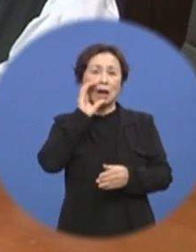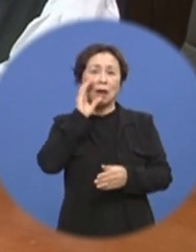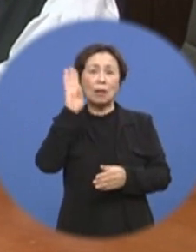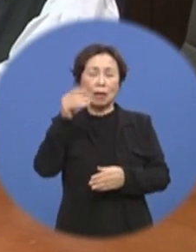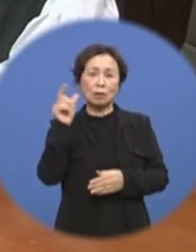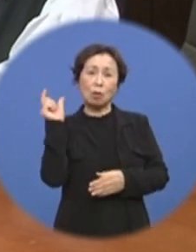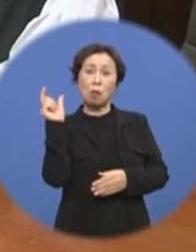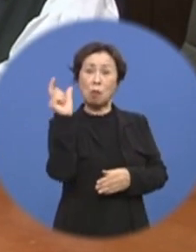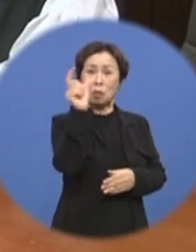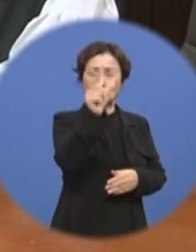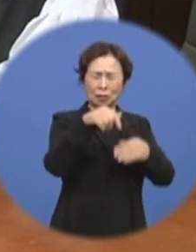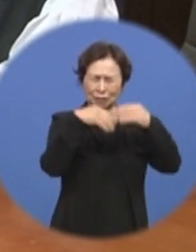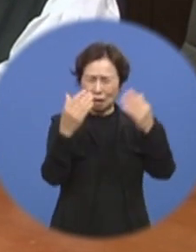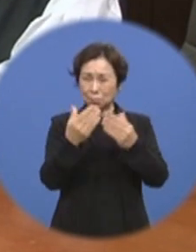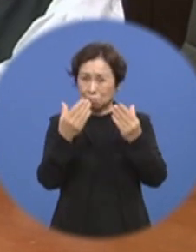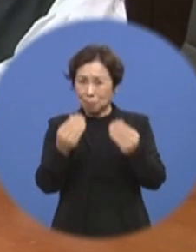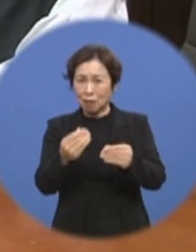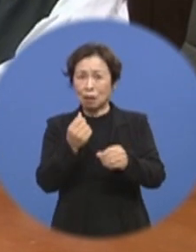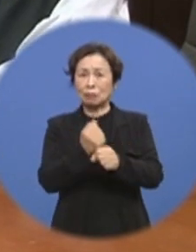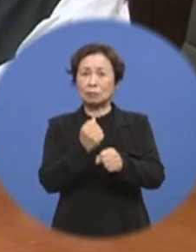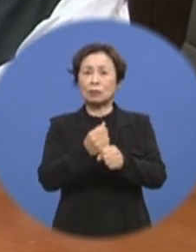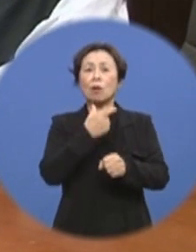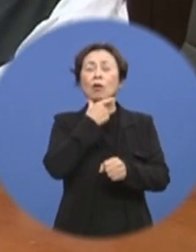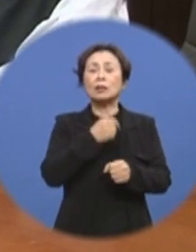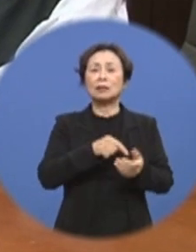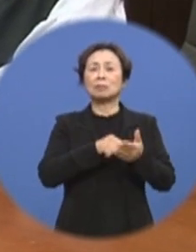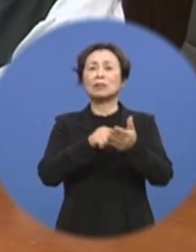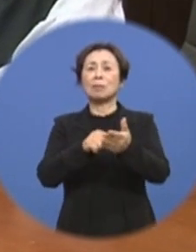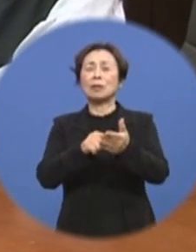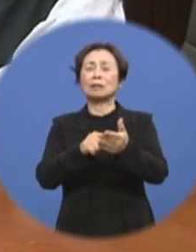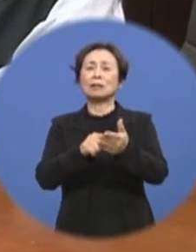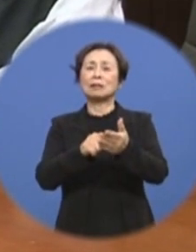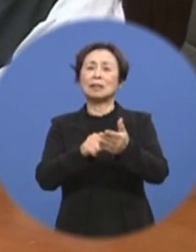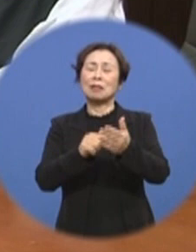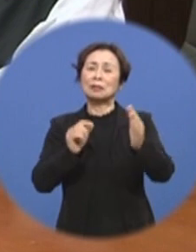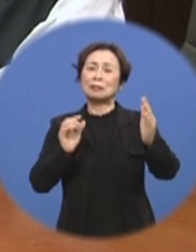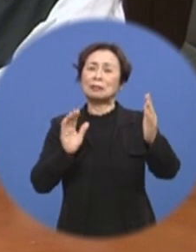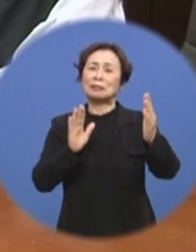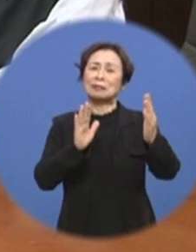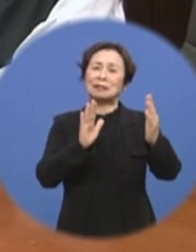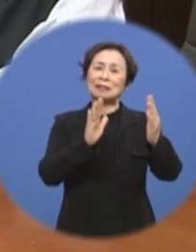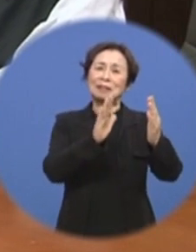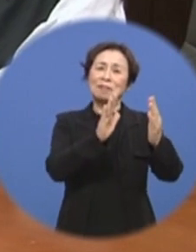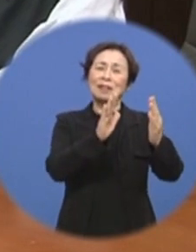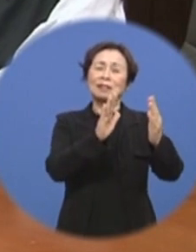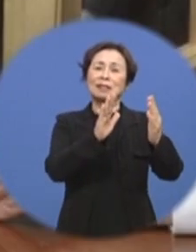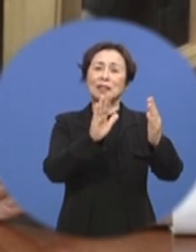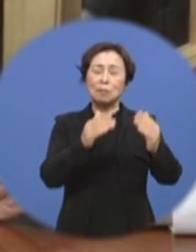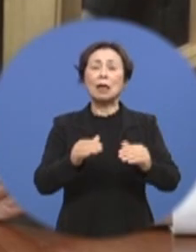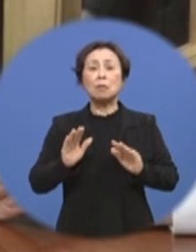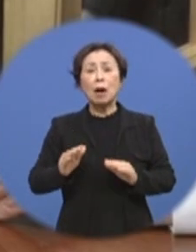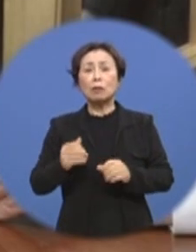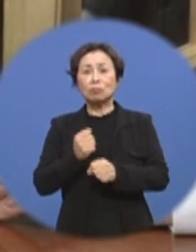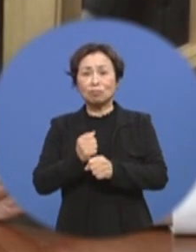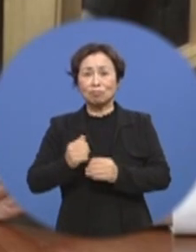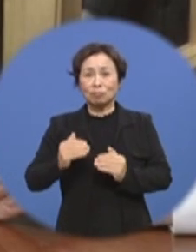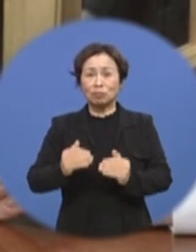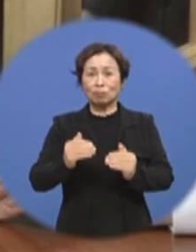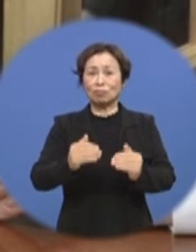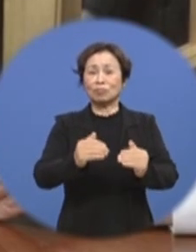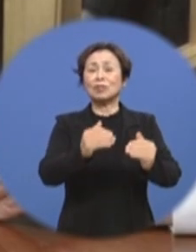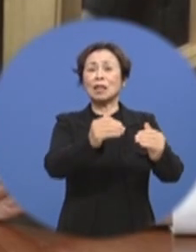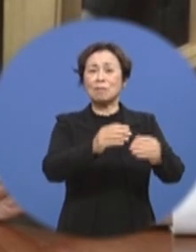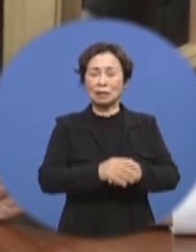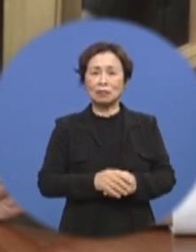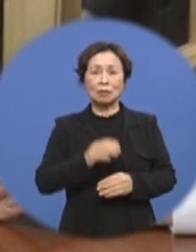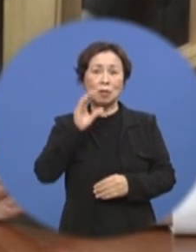けどまぁちょっと時間も迫ってきたなぁという暗示がありますでもどんどん進んでいる聞い案と一周高速道路